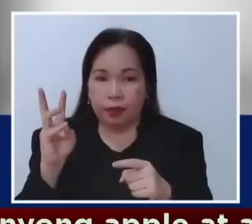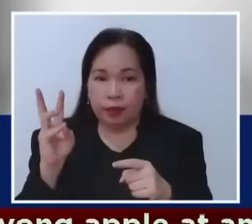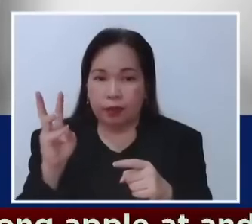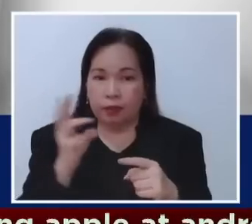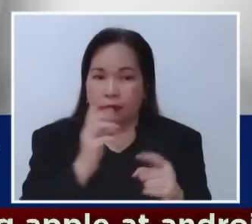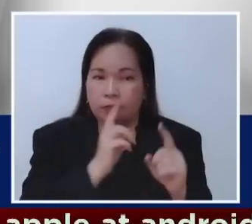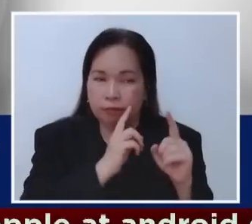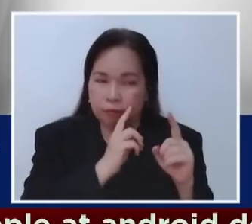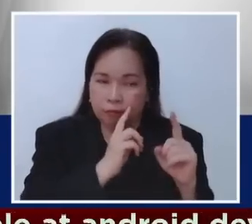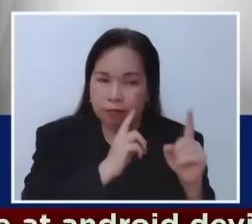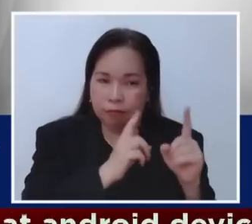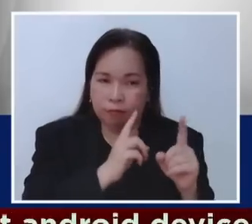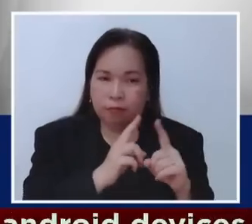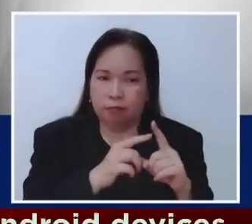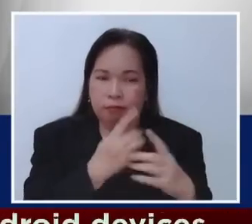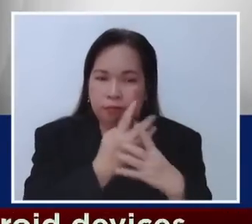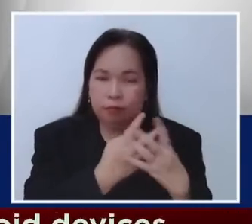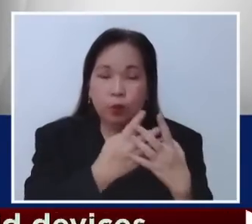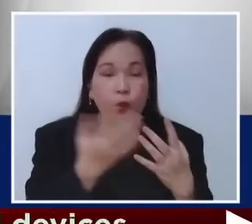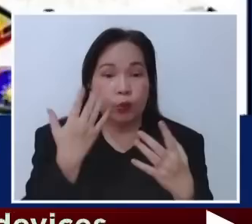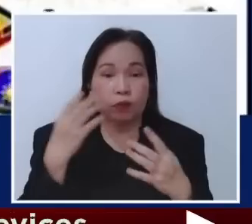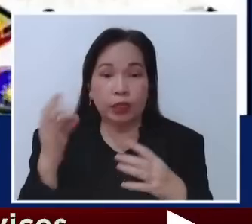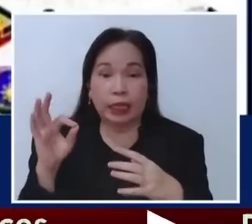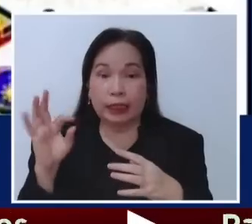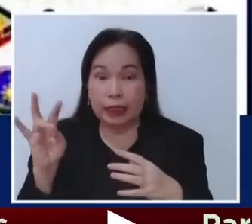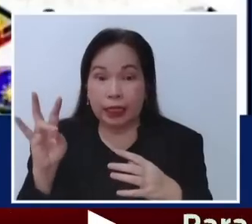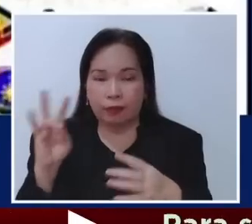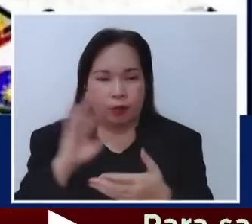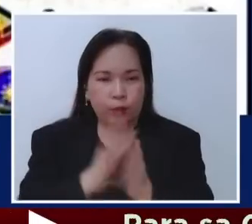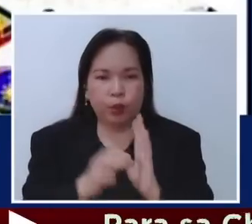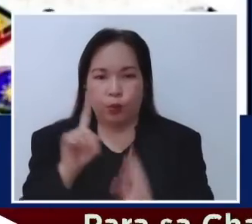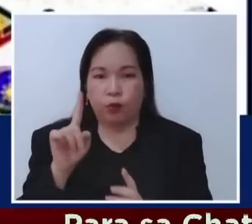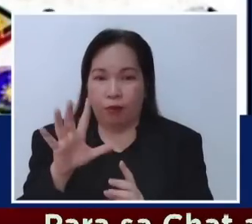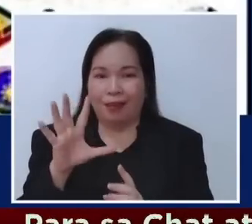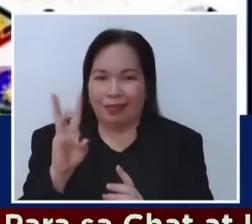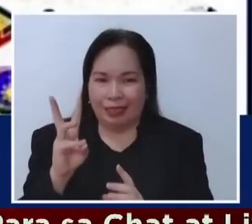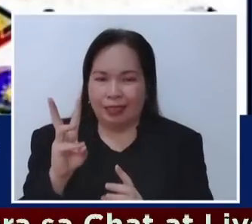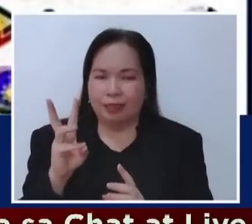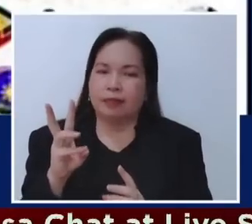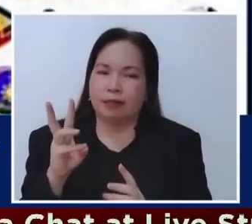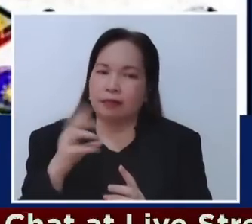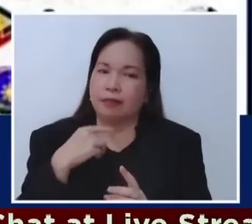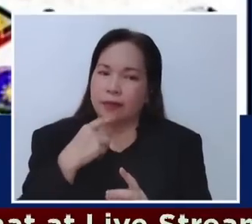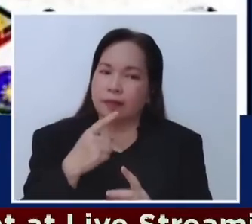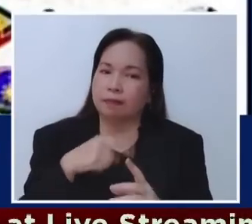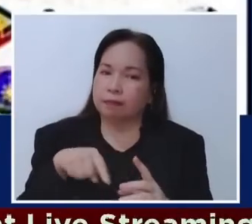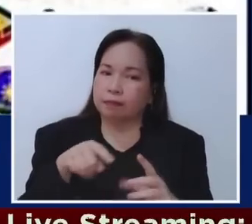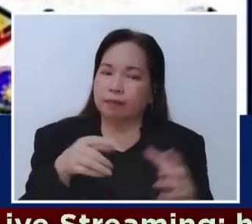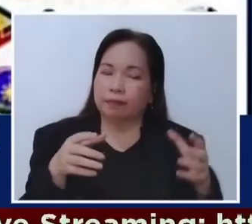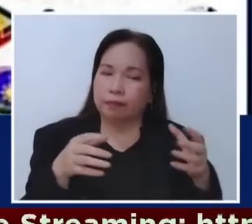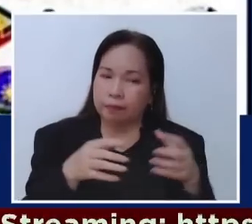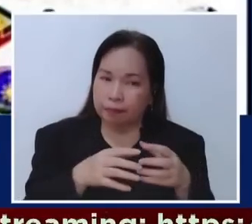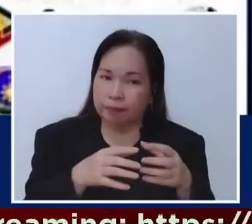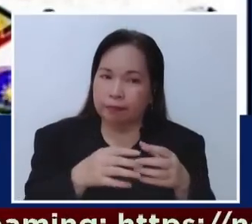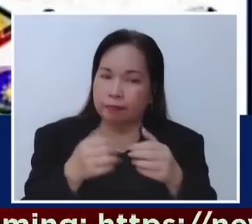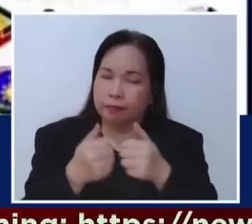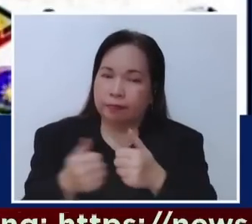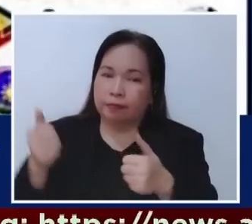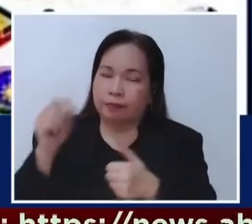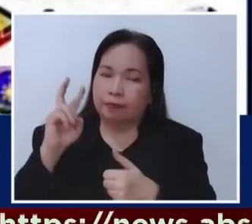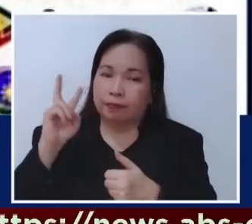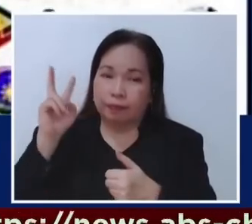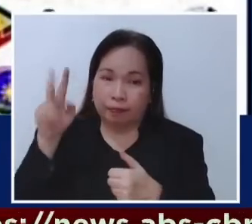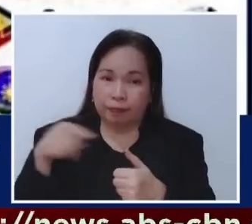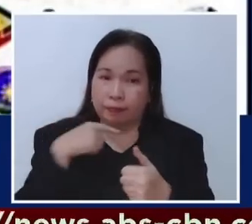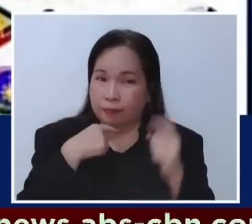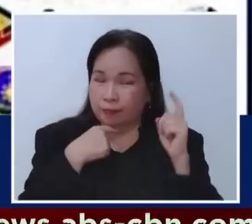ng PhilHealth mula sa dating 90 sessions. Ayon kay PhilHealth Corporate Affairs Group Acting Vice President Ray Ballena, ito ay